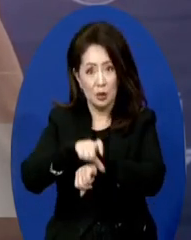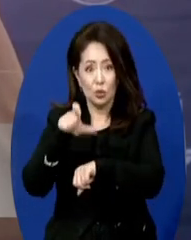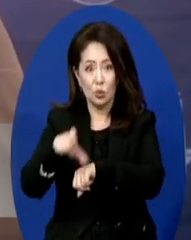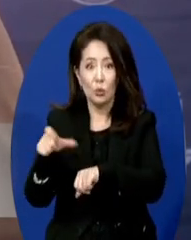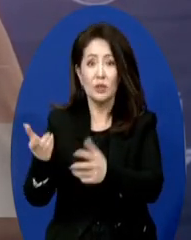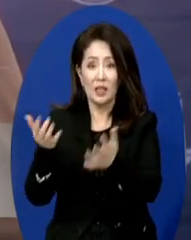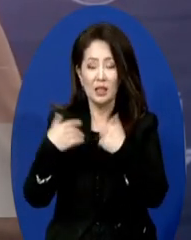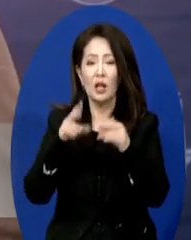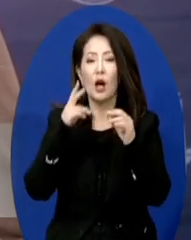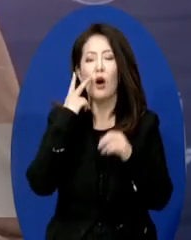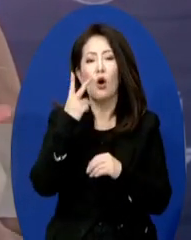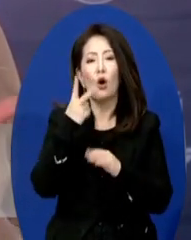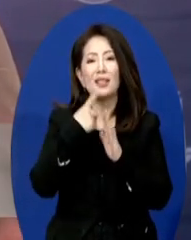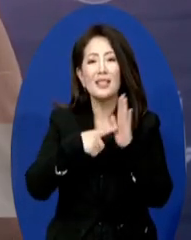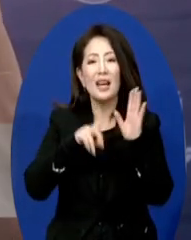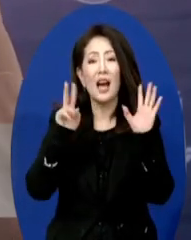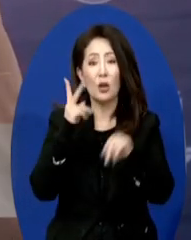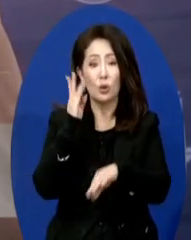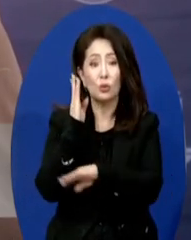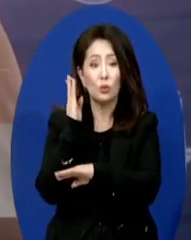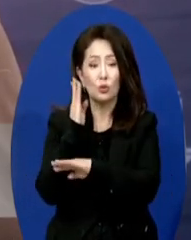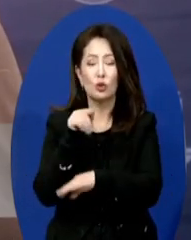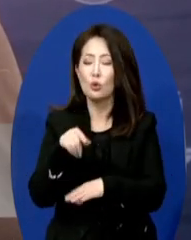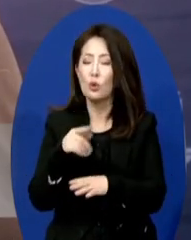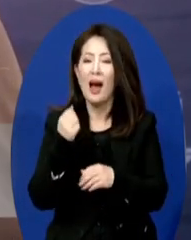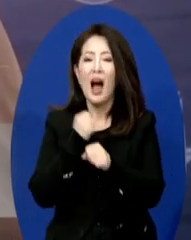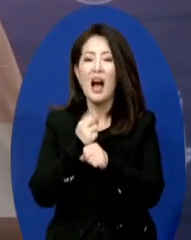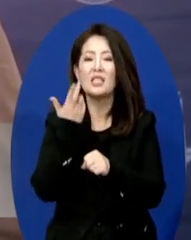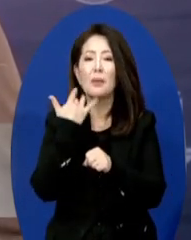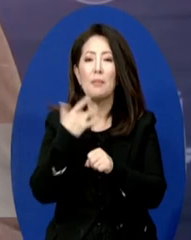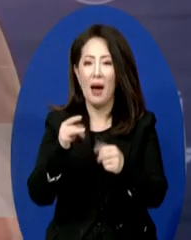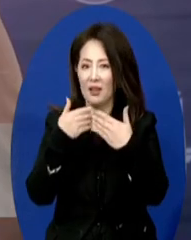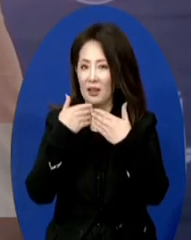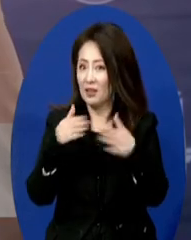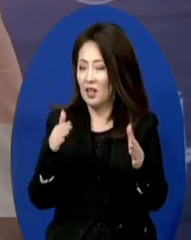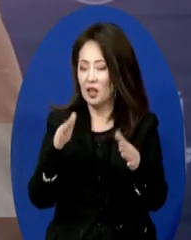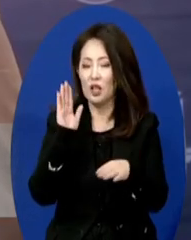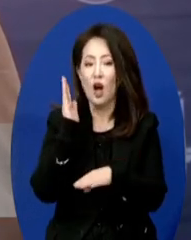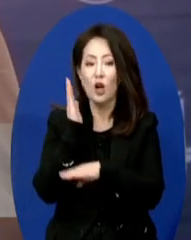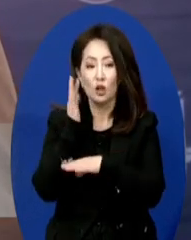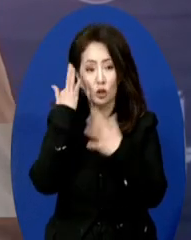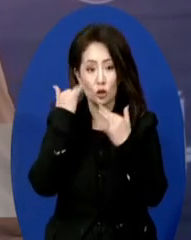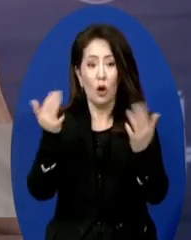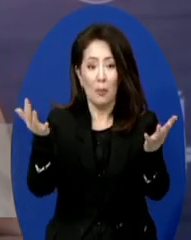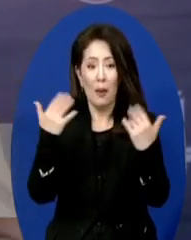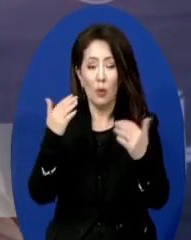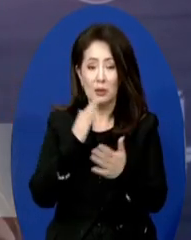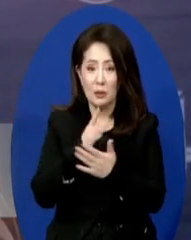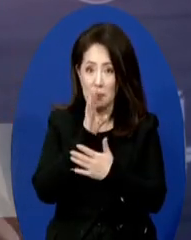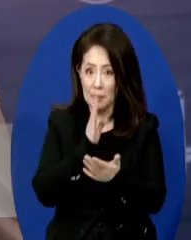сарын 12-ны өдөр ямар зүйл зохион ажлын байрны нэлттэй одоо өдрлөг зохион